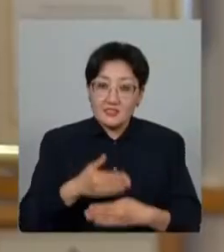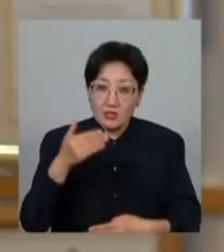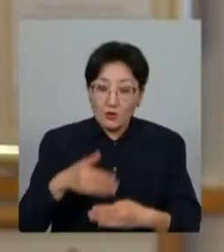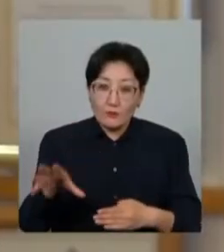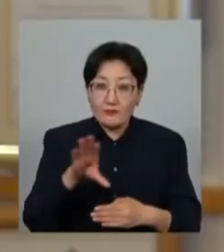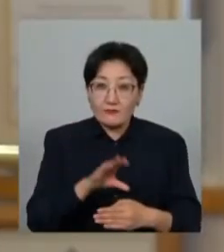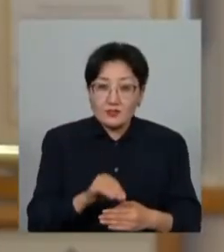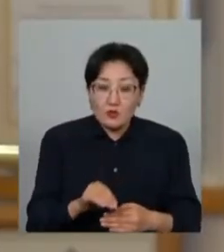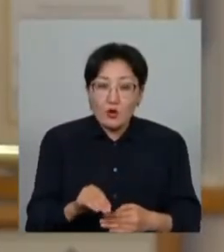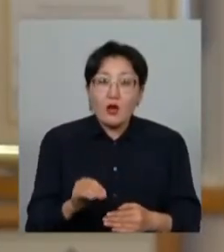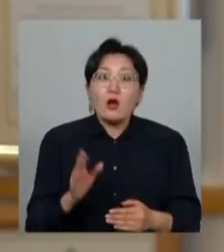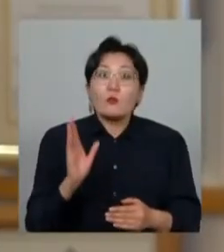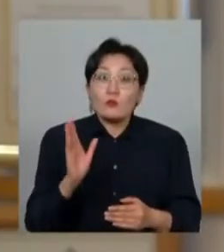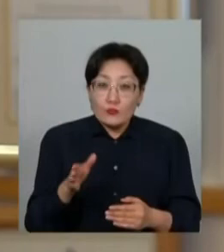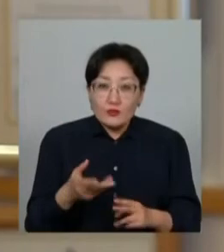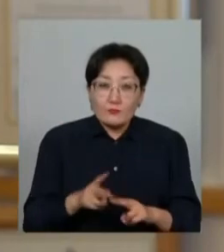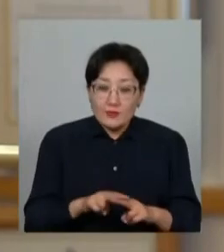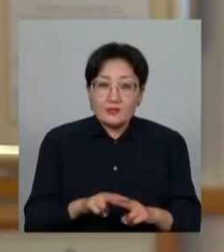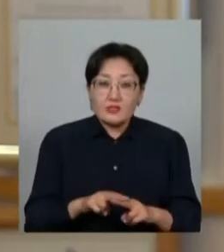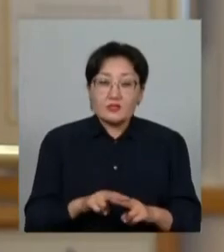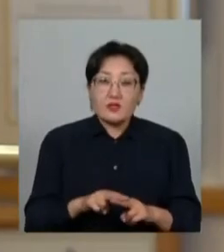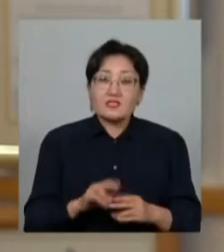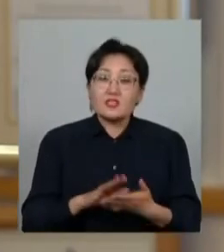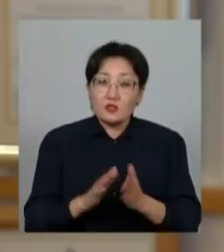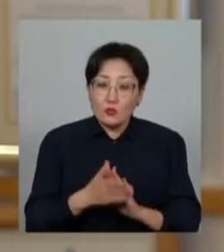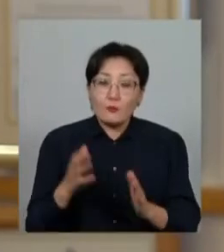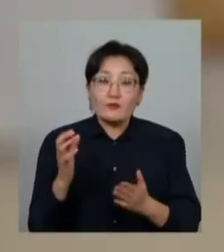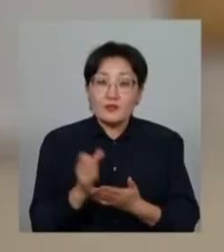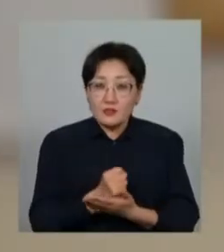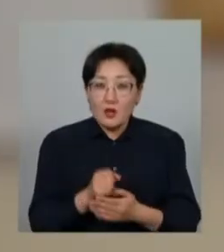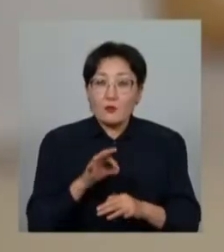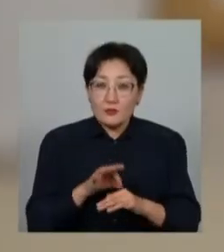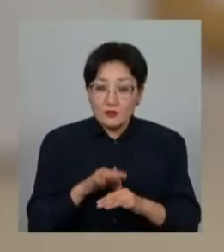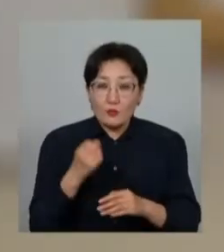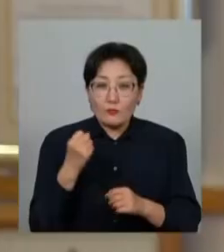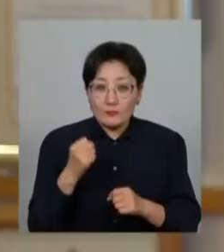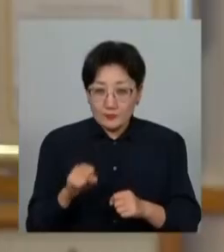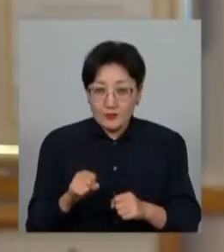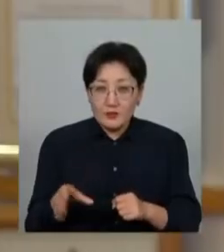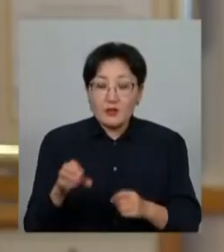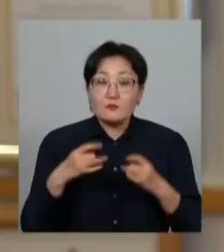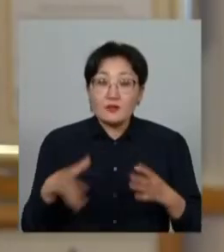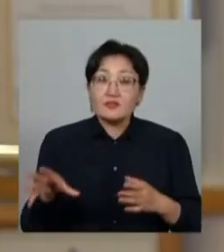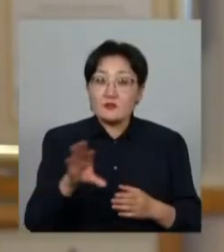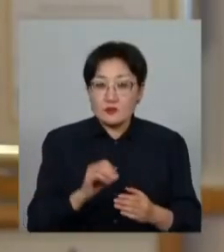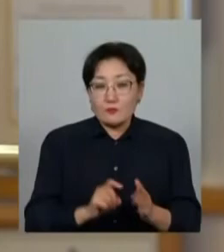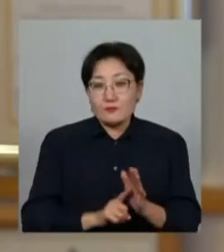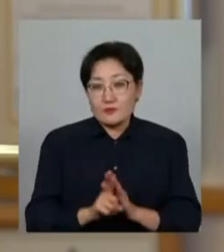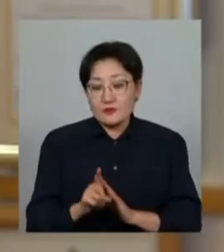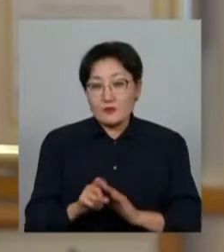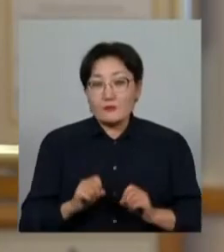все равно выйдем из этого, из этой ситуации, из этой пандемии с праздником всех, с